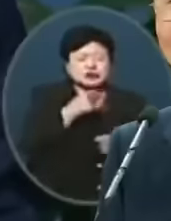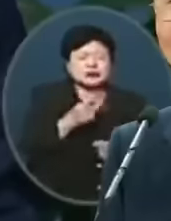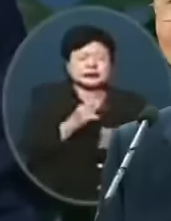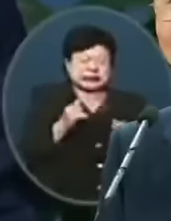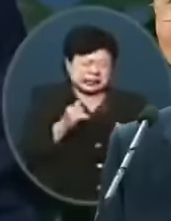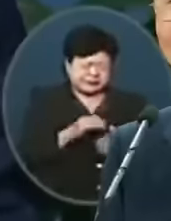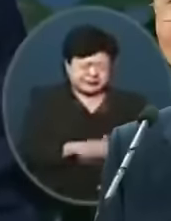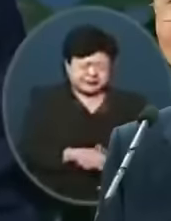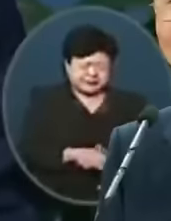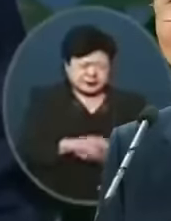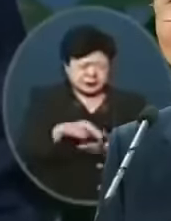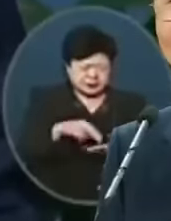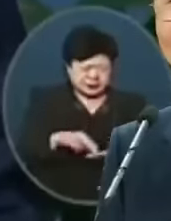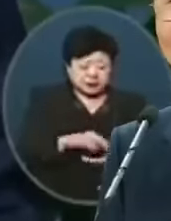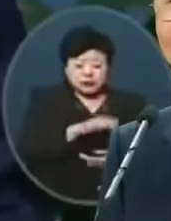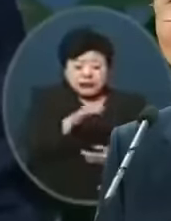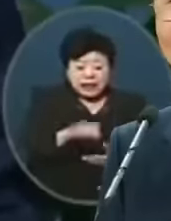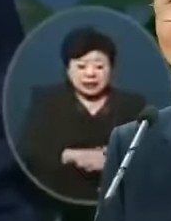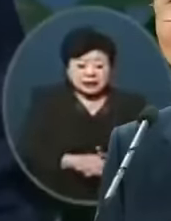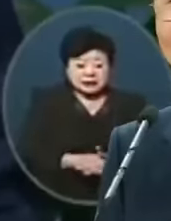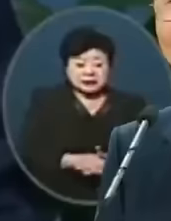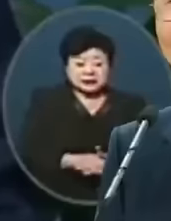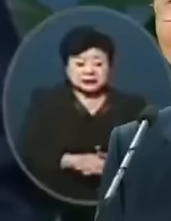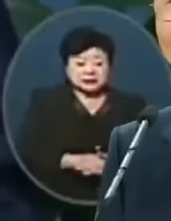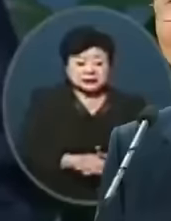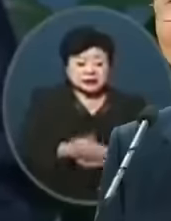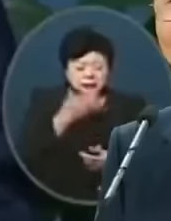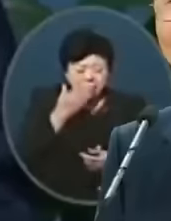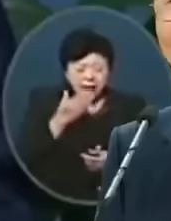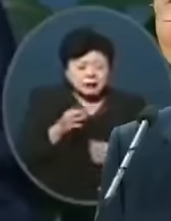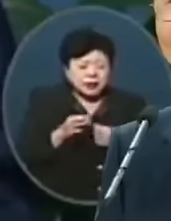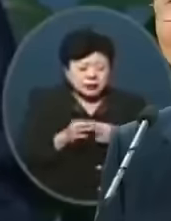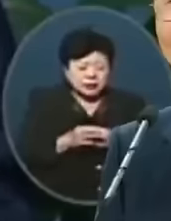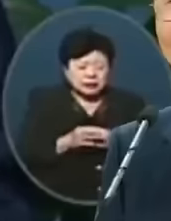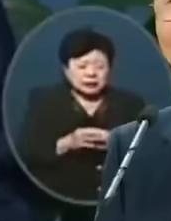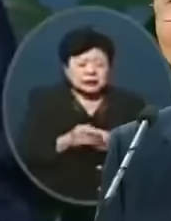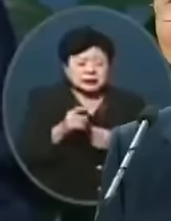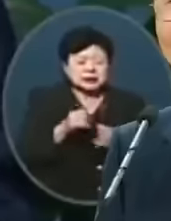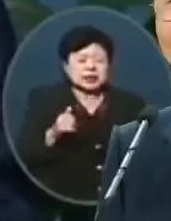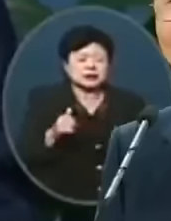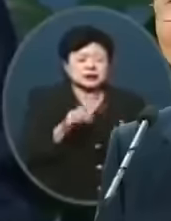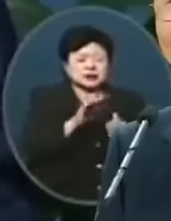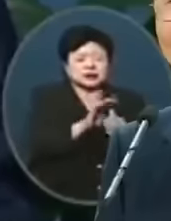것입니다. 우리가 할 수만 있으면 그분들을